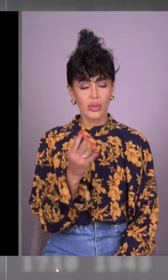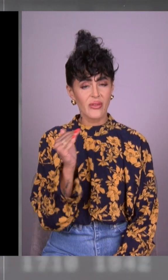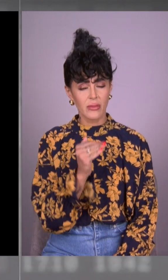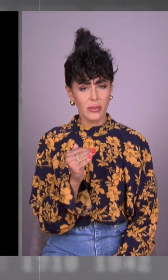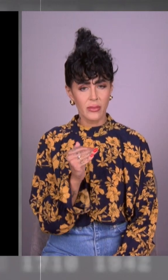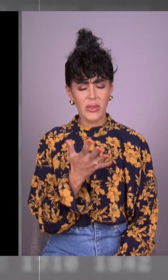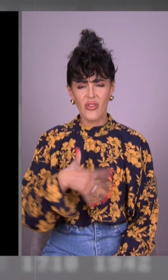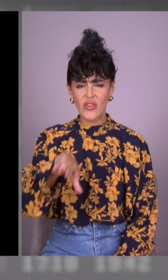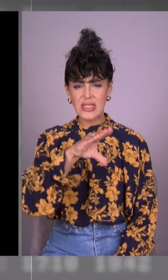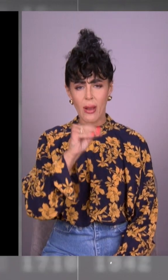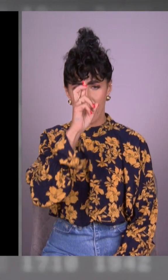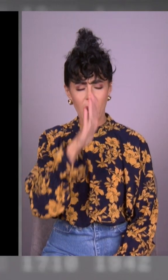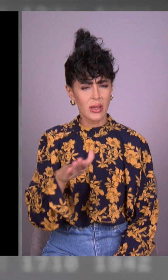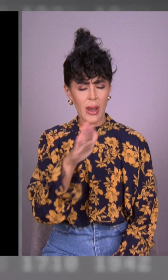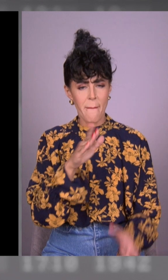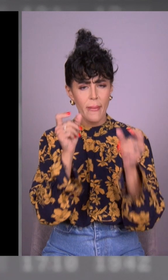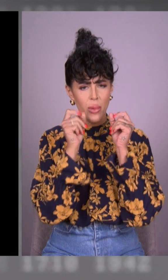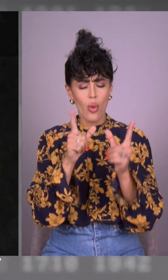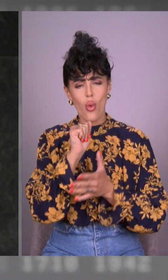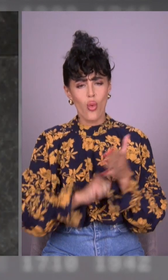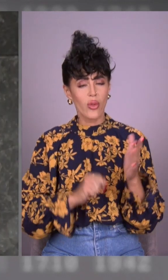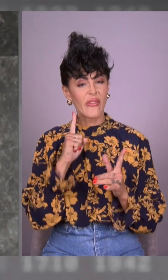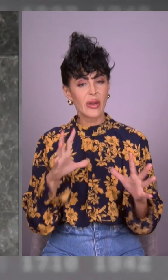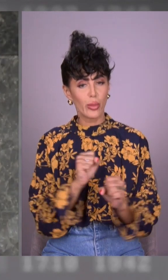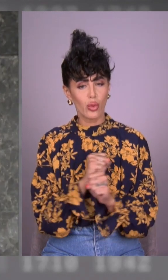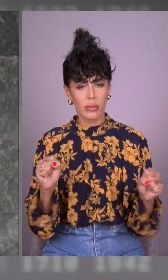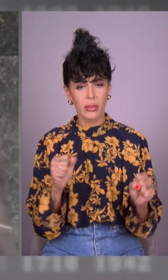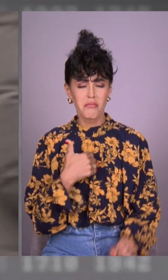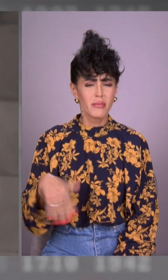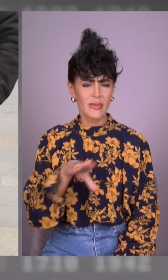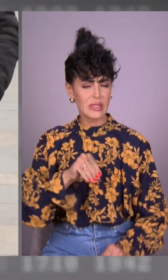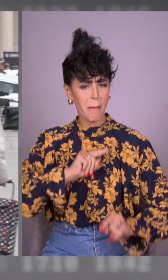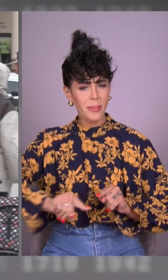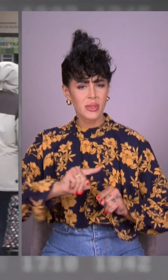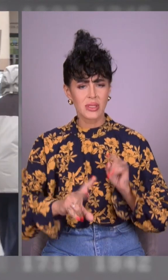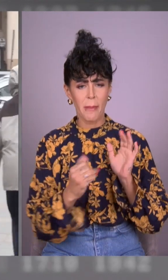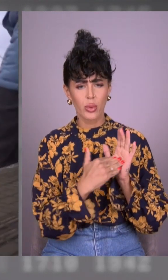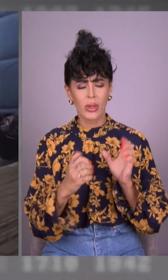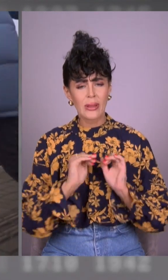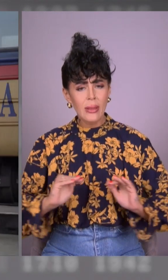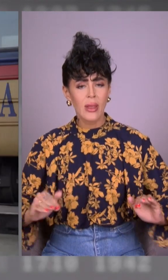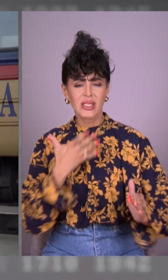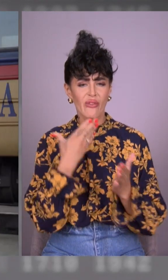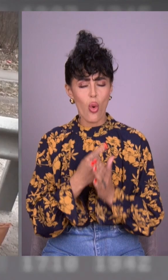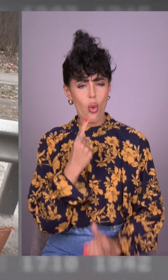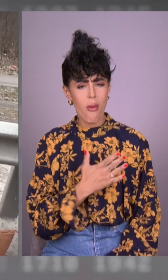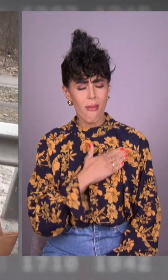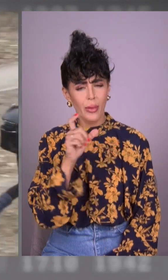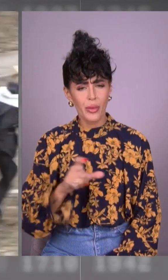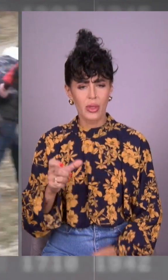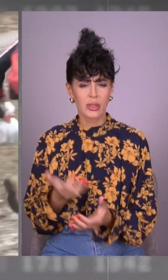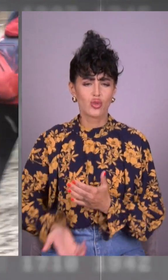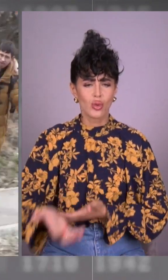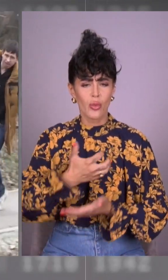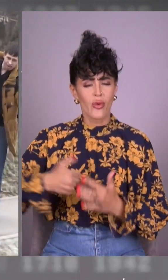24 лютого вся країна прокинулась від вибухів. Ми похапцем будили дітей та коханих. Збирали валізи та